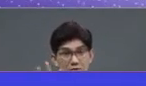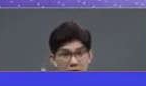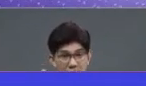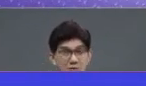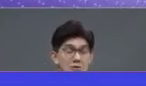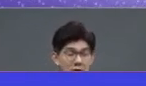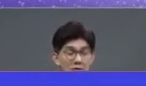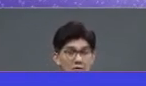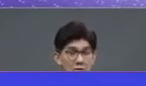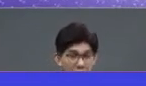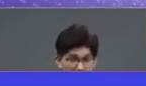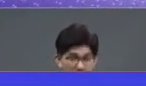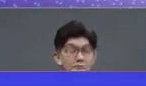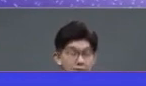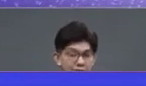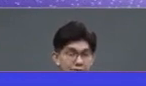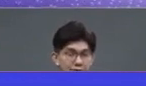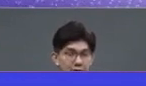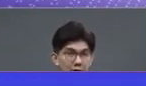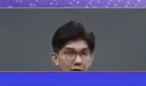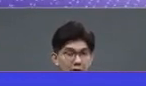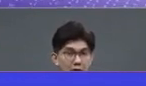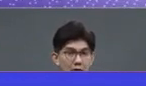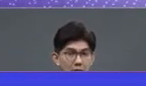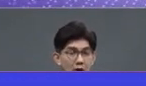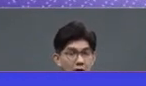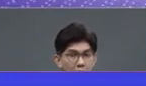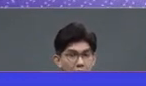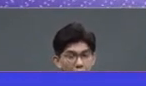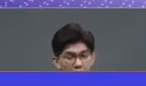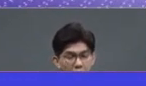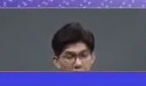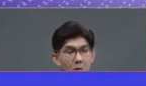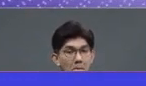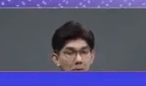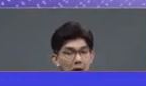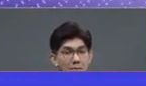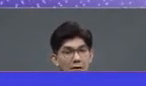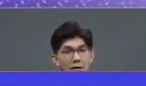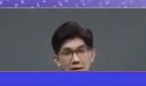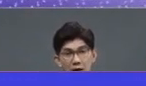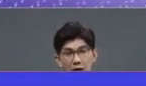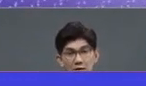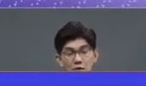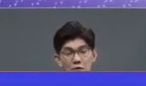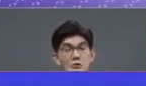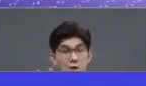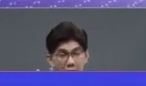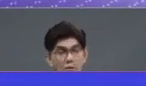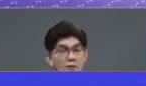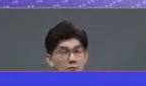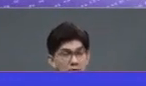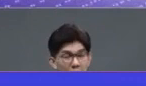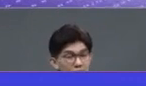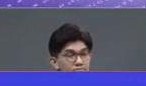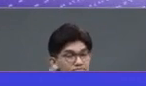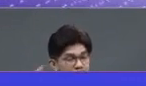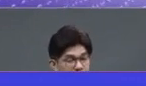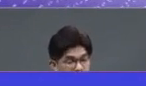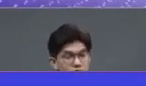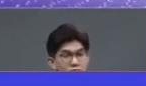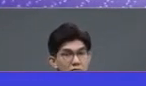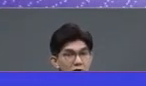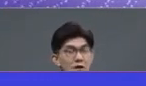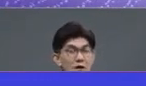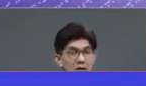ครับแล้วก็ขอบคุณความเชื่อมั่นที่ประชาชนมีต่อรัฐบาลนะครับพร้อมจะทำงานต่อไปด้วยความมุ่งมั่นเพื่อให้ประชาชน